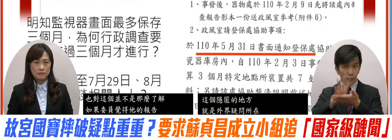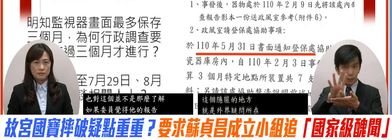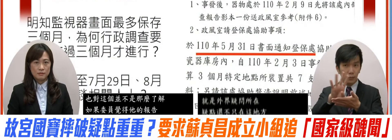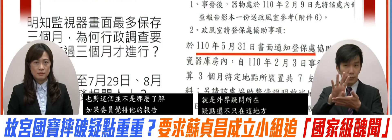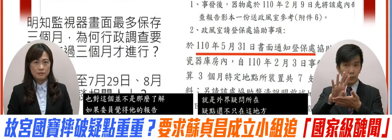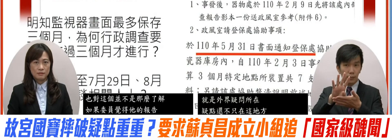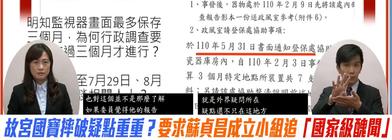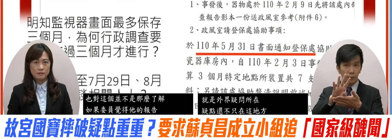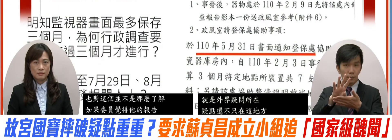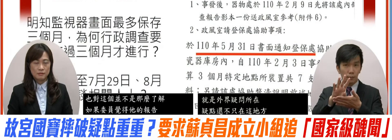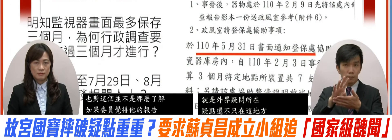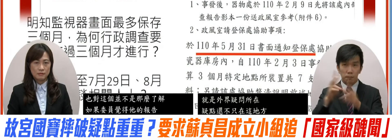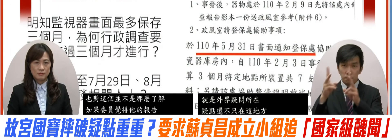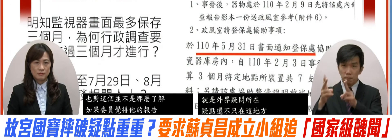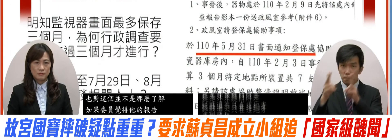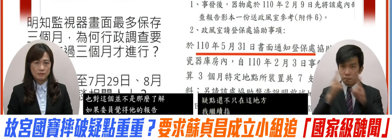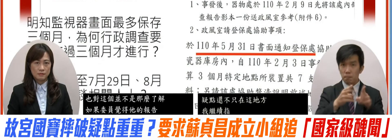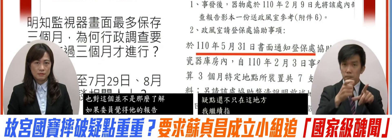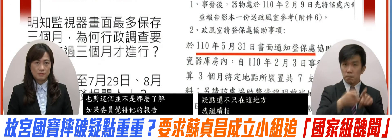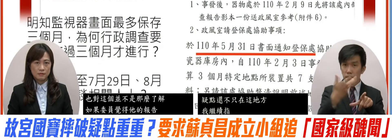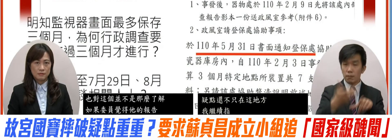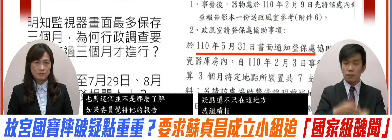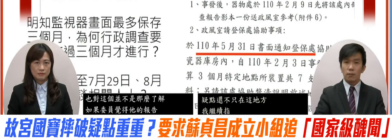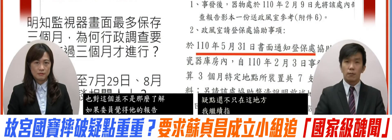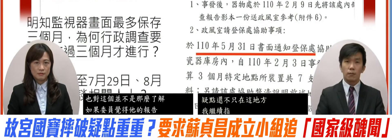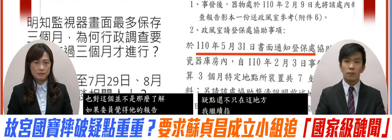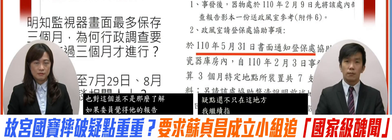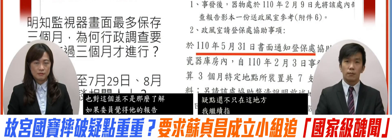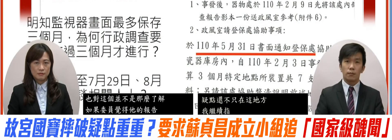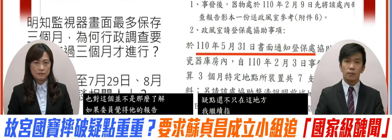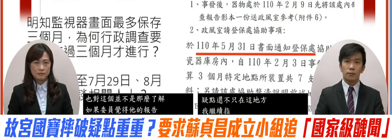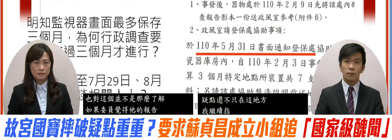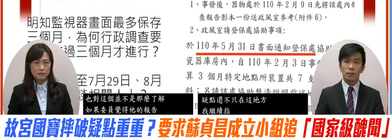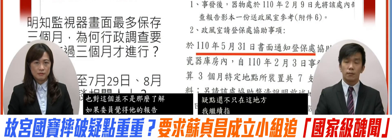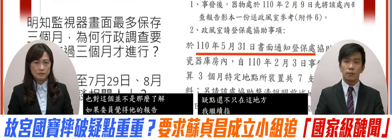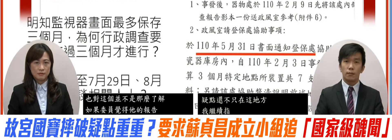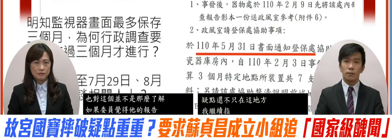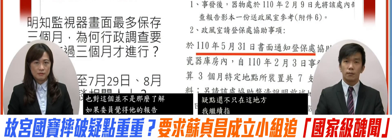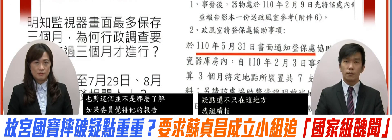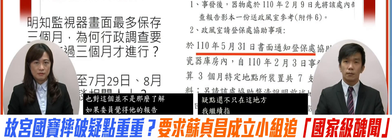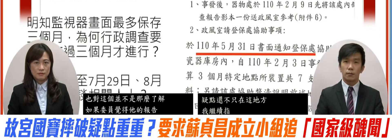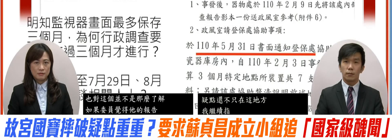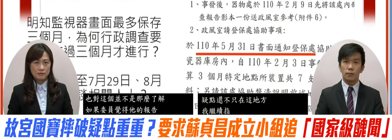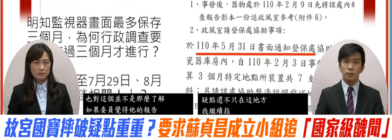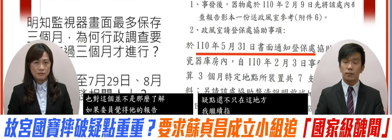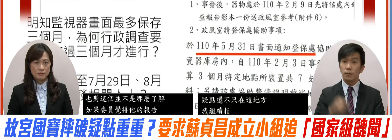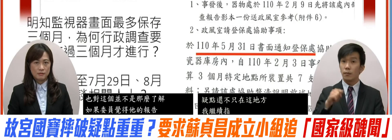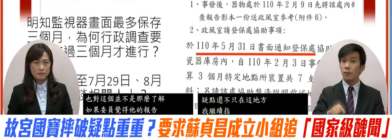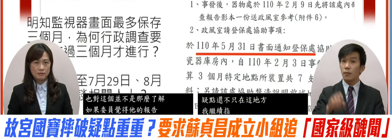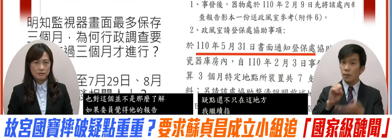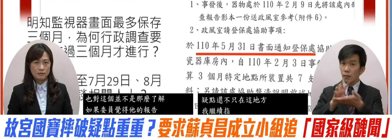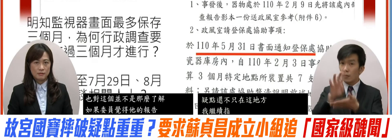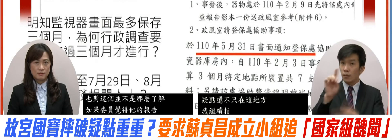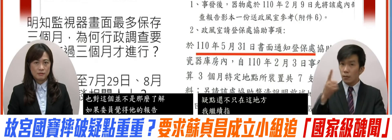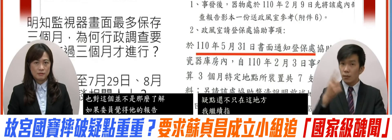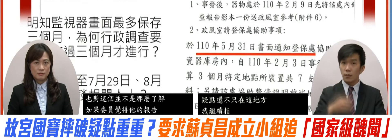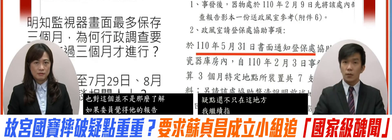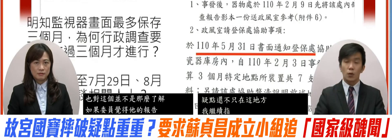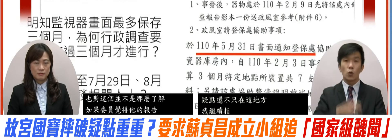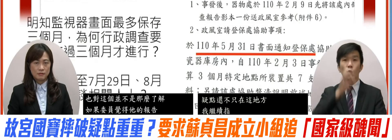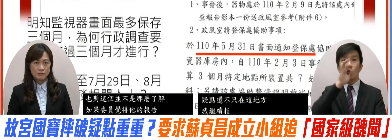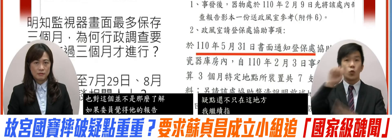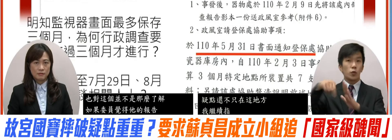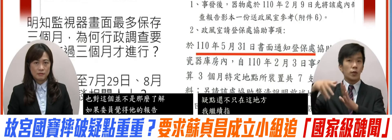个摘下来的。他说这个报告是经军长，这军长指的是吴密察院